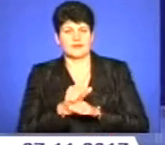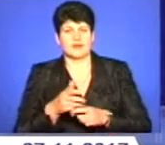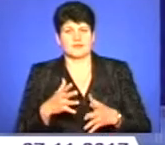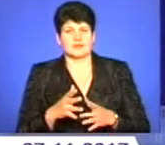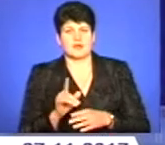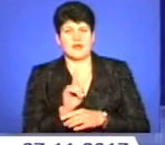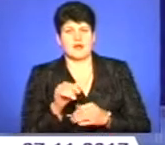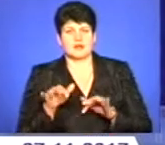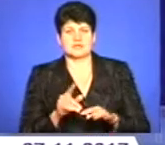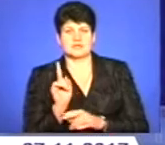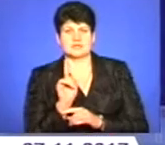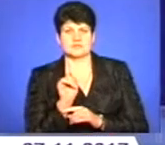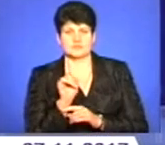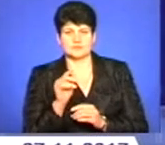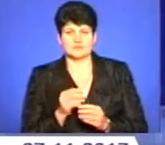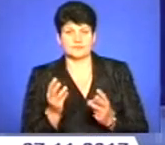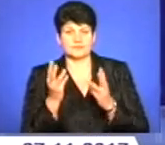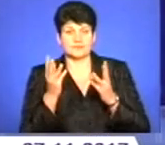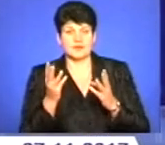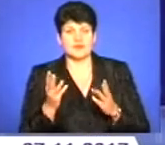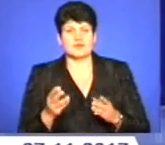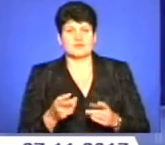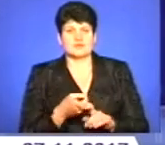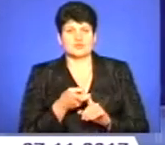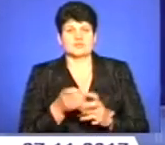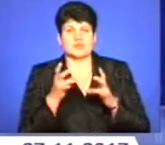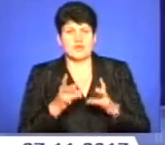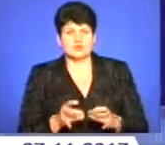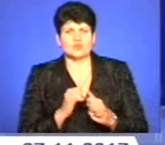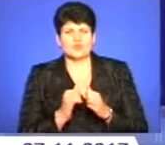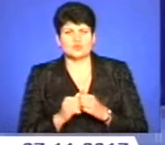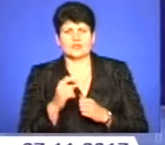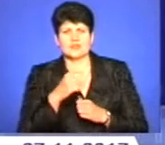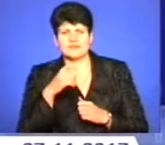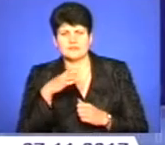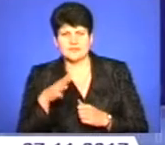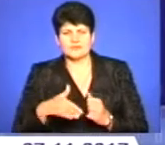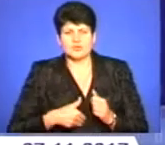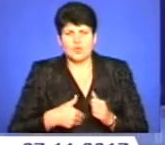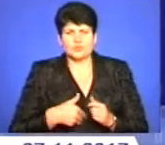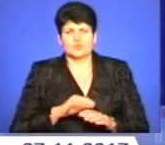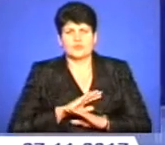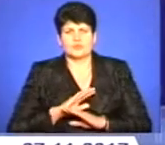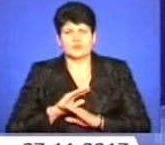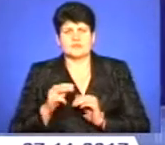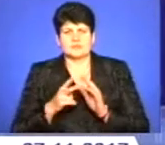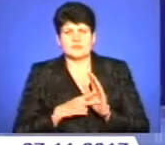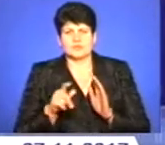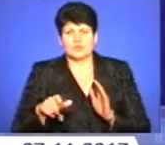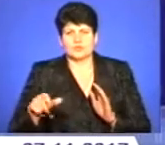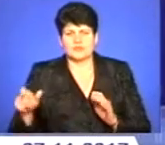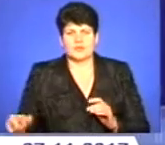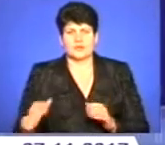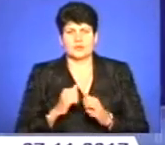якої долучилися тернополяни. У розпал трагедії щохвилини від голоду гинуло 17 осіб, щогодини – тисяча, щоденно